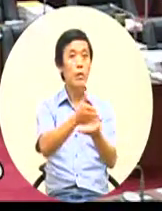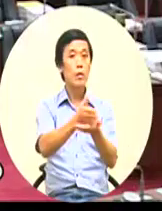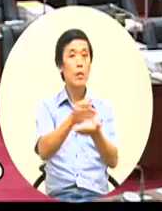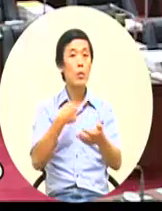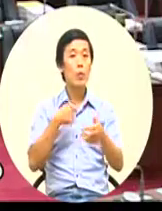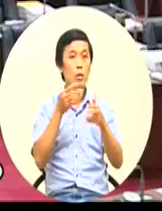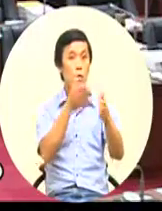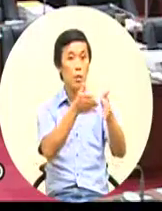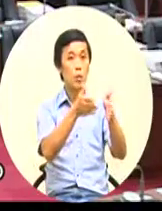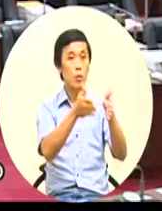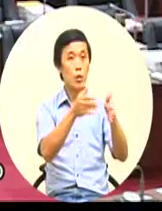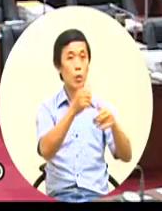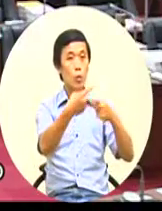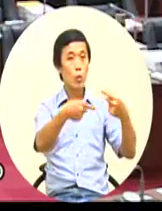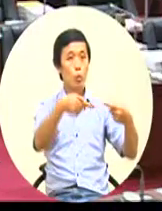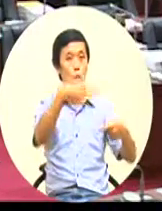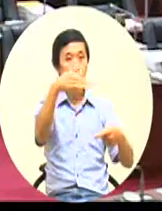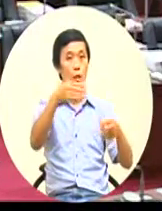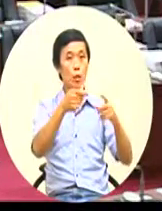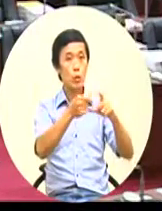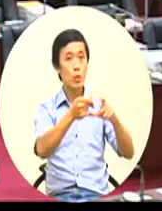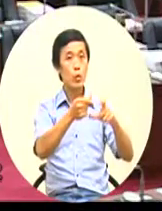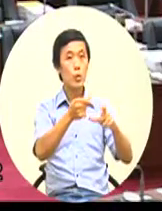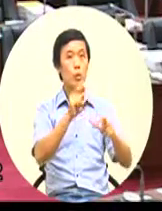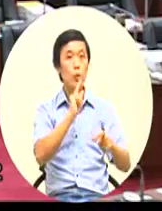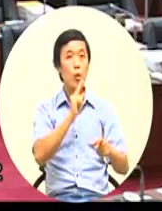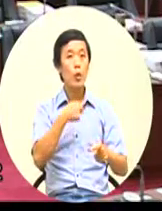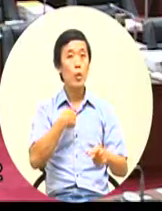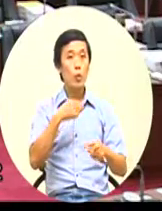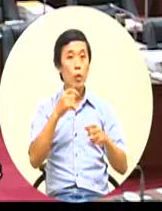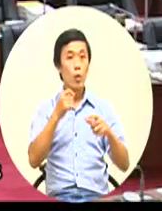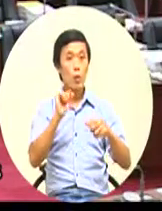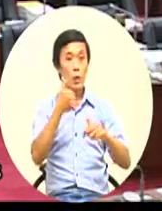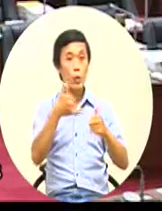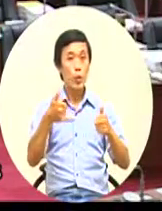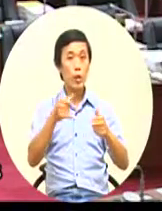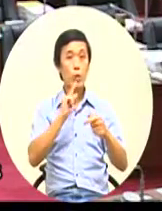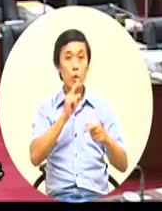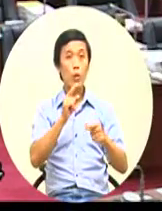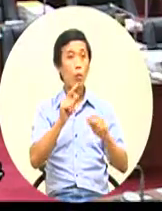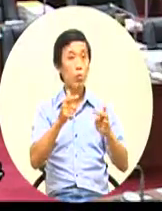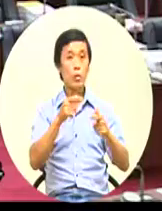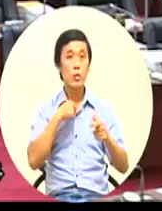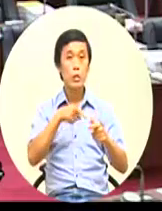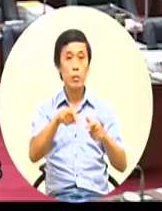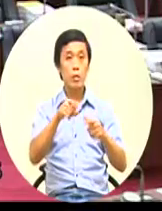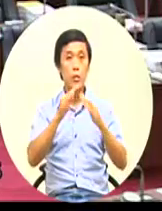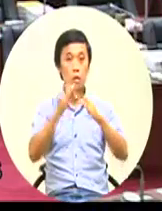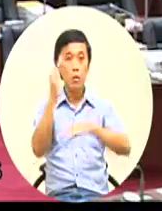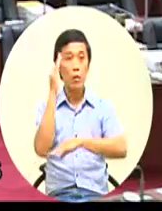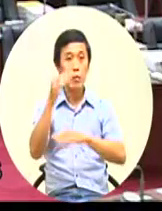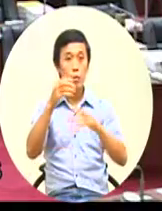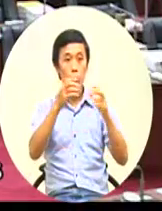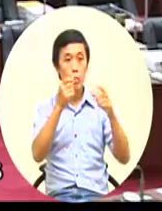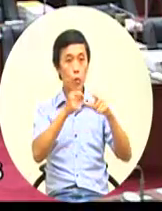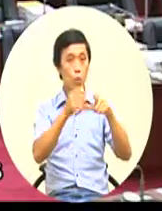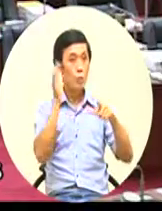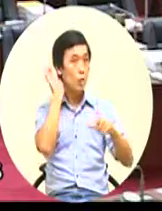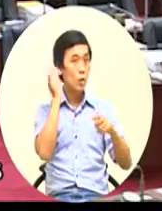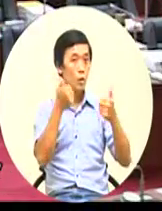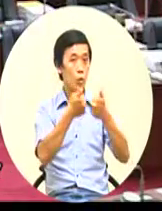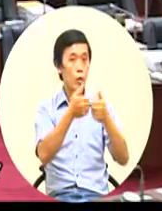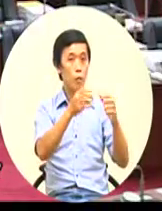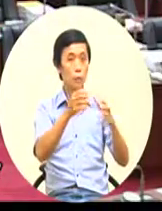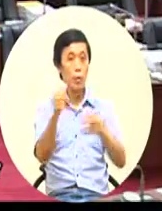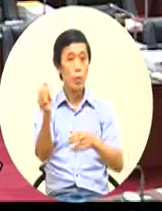不是国民党议员讲的，讲交通局你五场办三场都不爱办啊，啊一边讲要反拍，啊